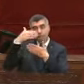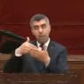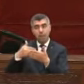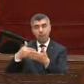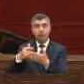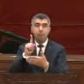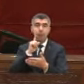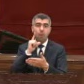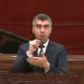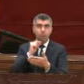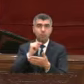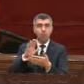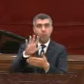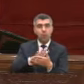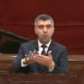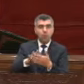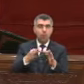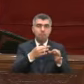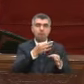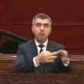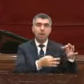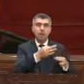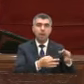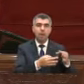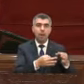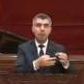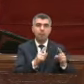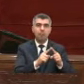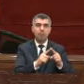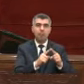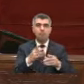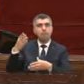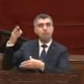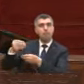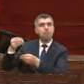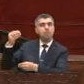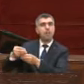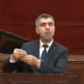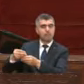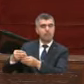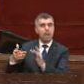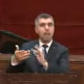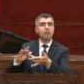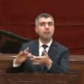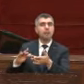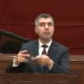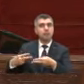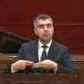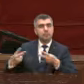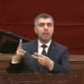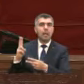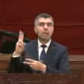ومغربية خدمات قضائية قانونية عن بعد من خلال إطلاق منصة رقمية